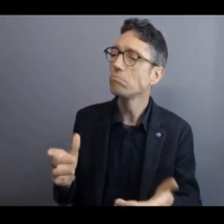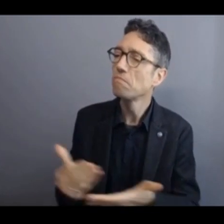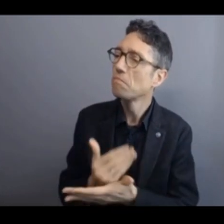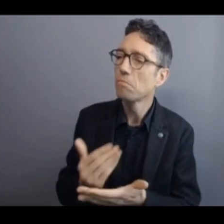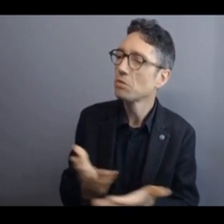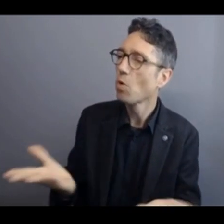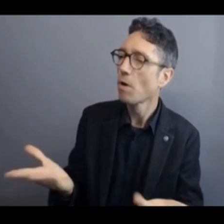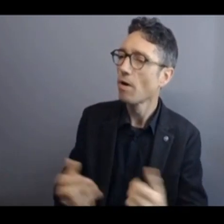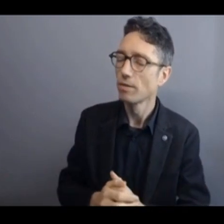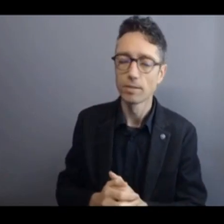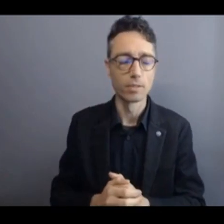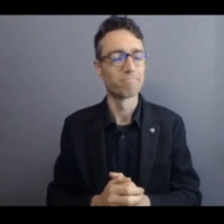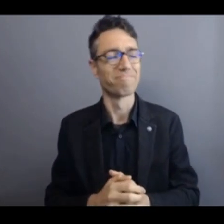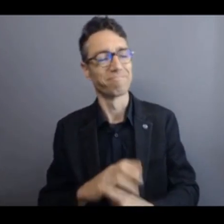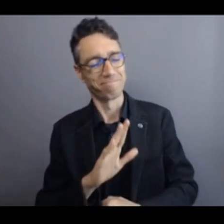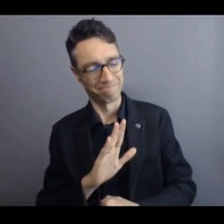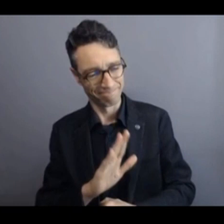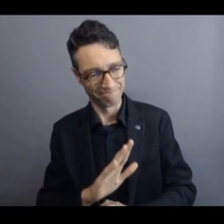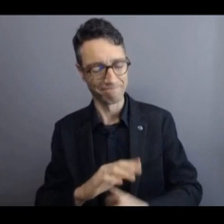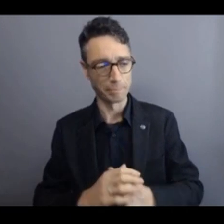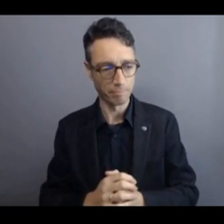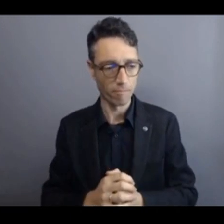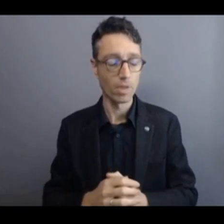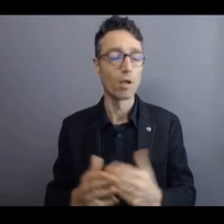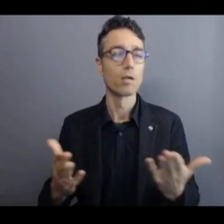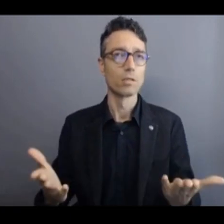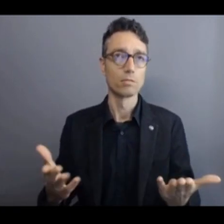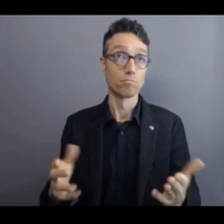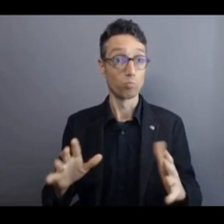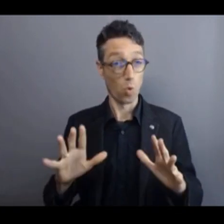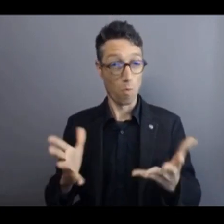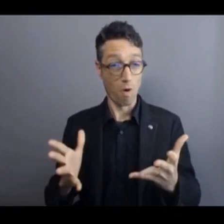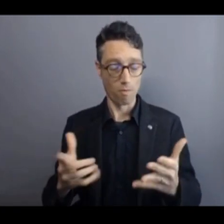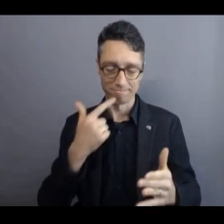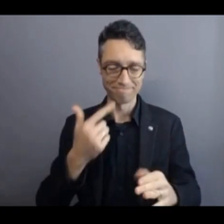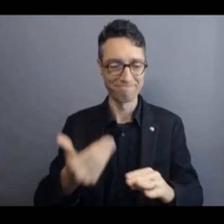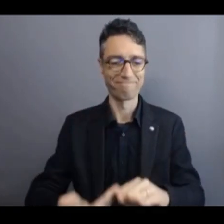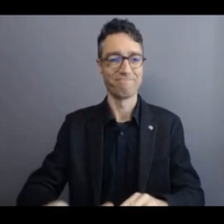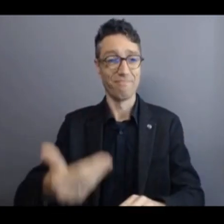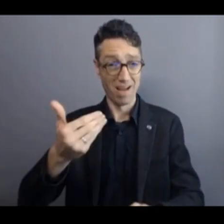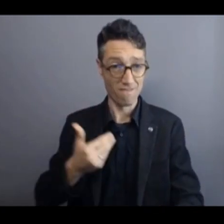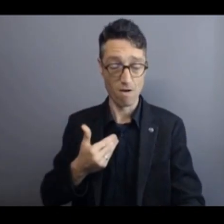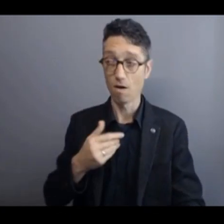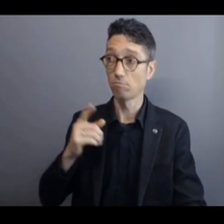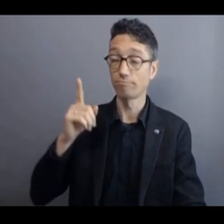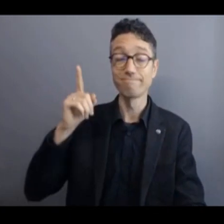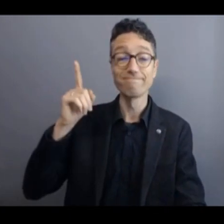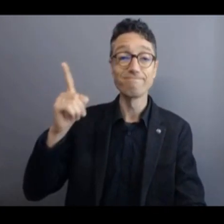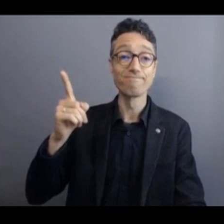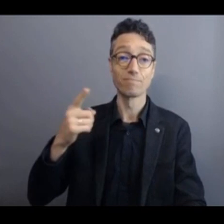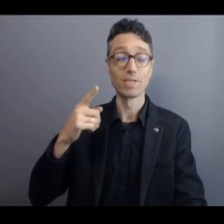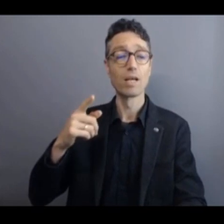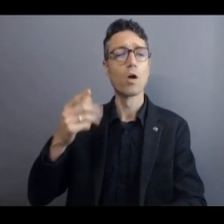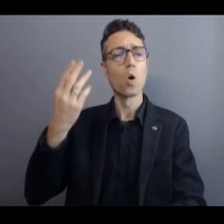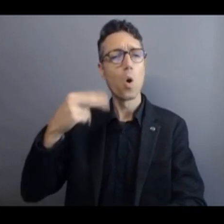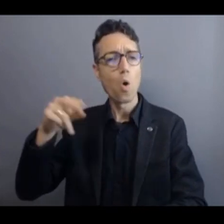haut. La première manière de pouvoir le garantir, c'est de négocier des règlements européens dans les différents modes en matière de